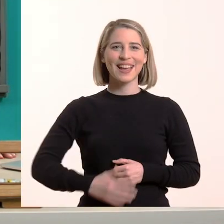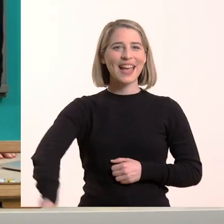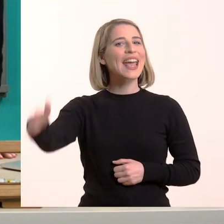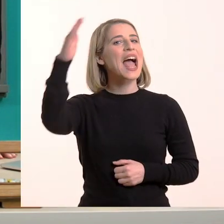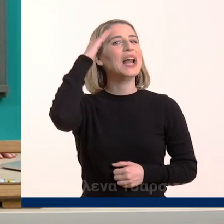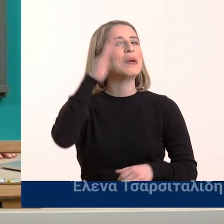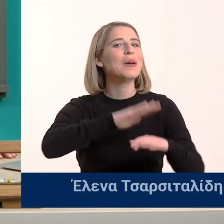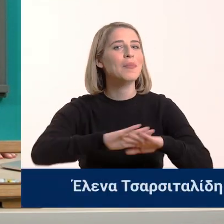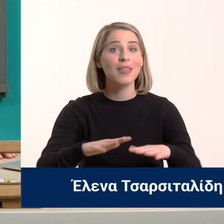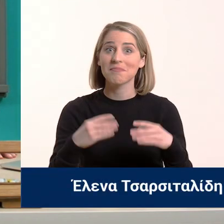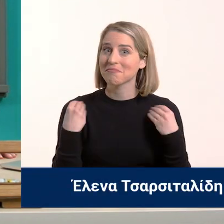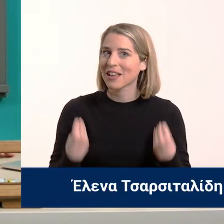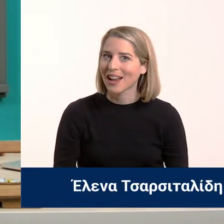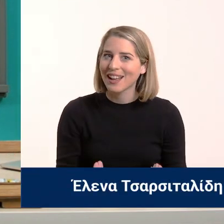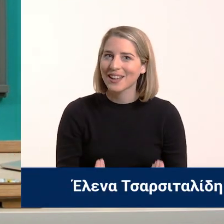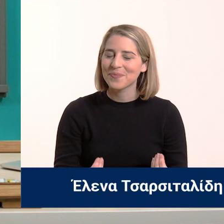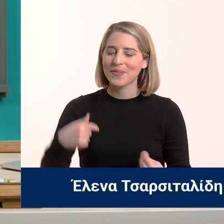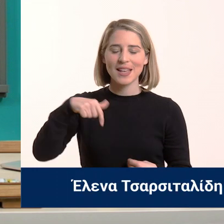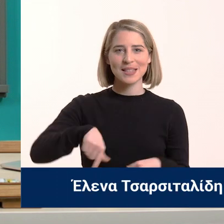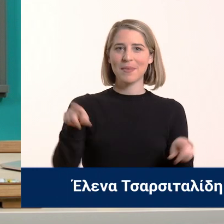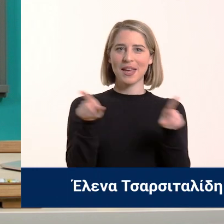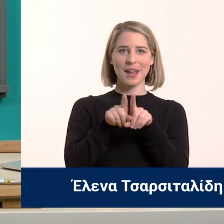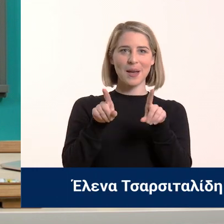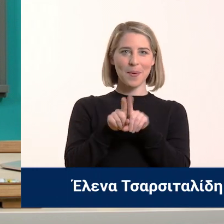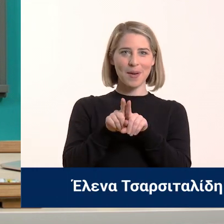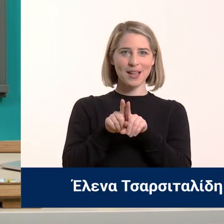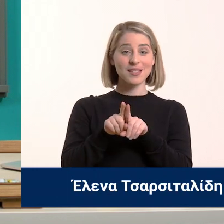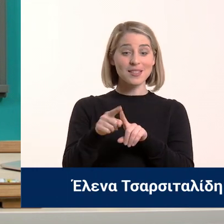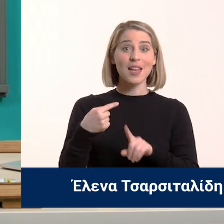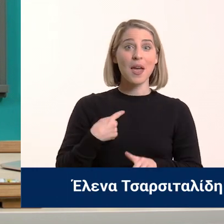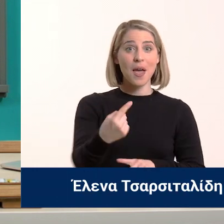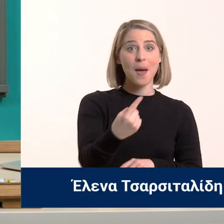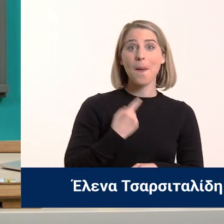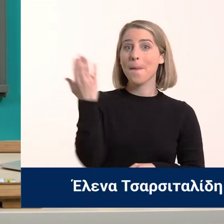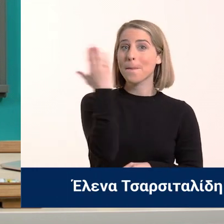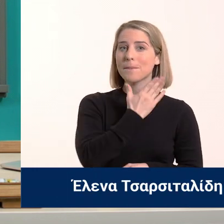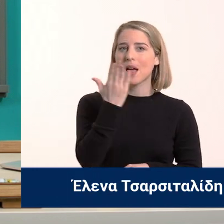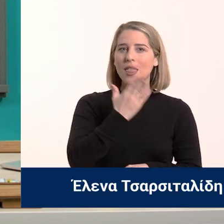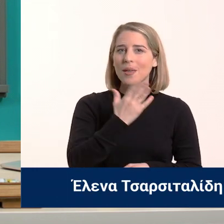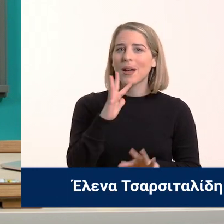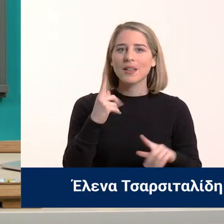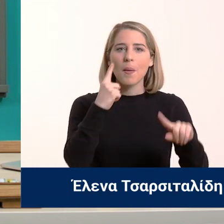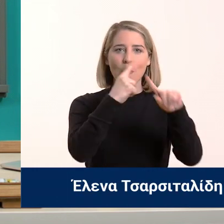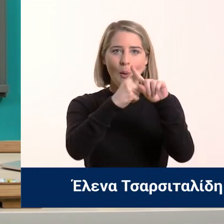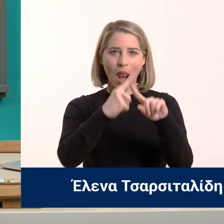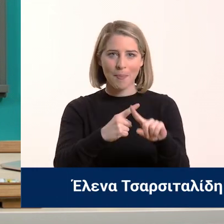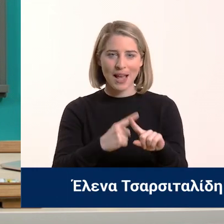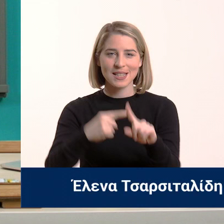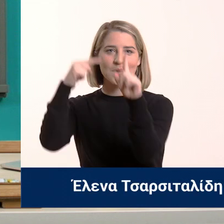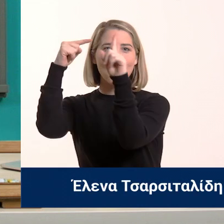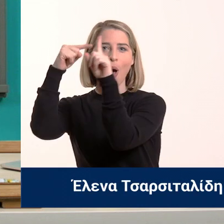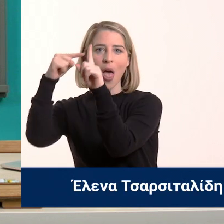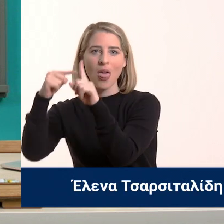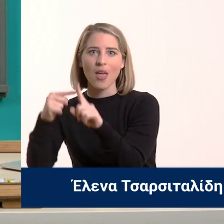Καλημέρα, παιδιά. Τι κάνετε? Σήμερα είμαι μαζί σας για να κάνουμε τους πιο εύκολους πολλαπλασιασμούς και τις πιο εύκολες